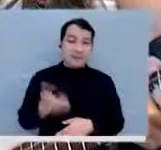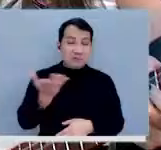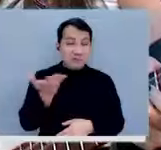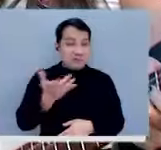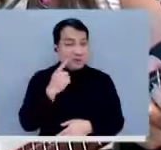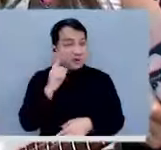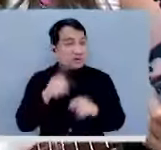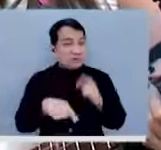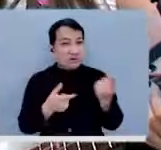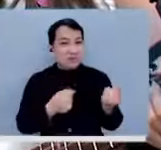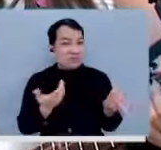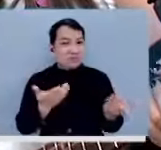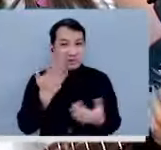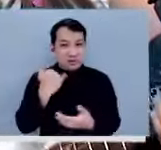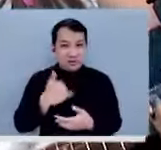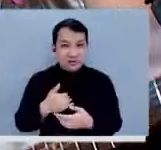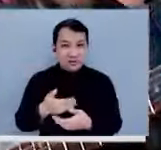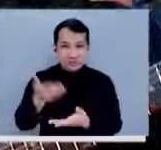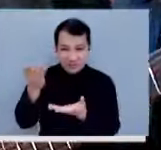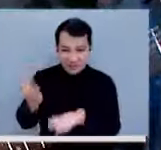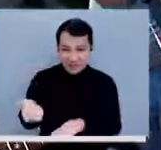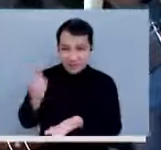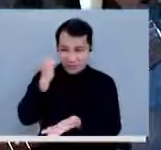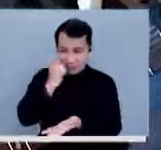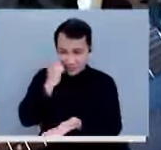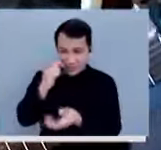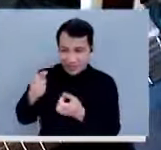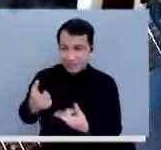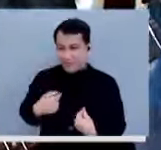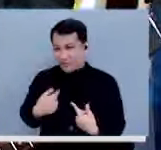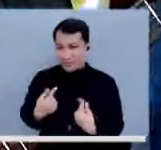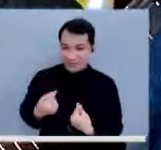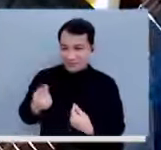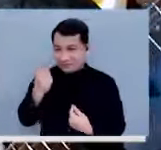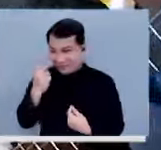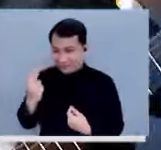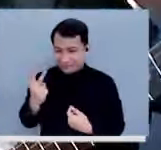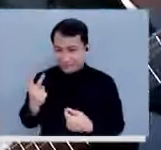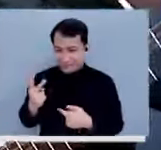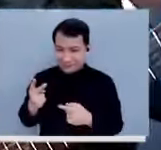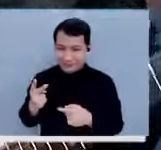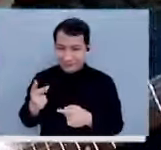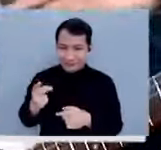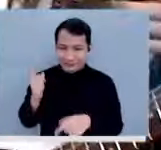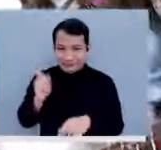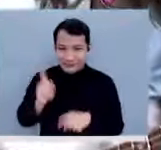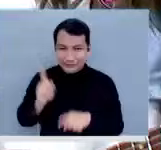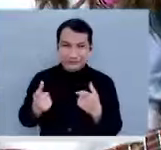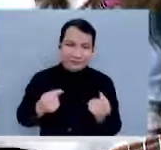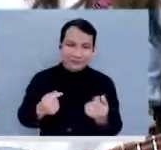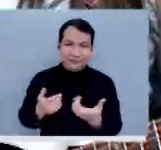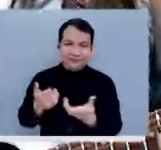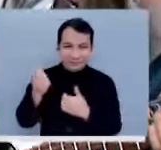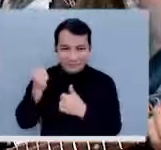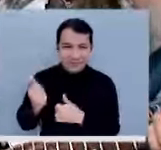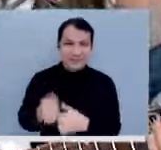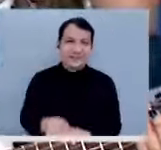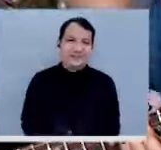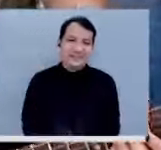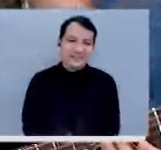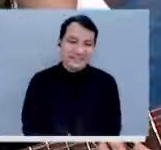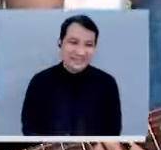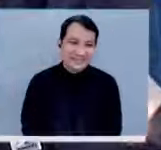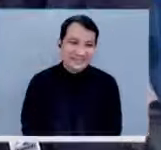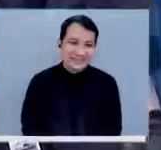Dahil sa yung presensya nandiyan ka, parang irresistible ka, ganun. Oh, ano yun? Yes? Parang